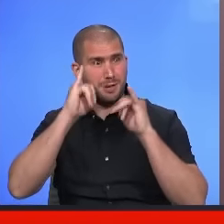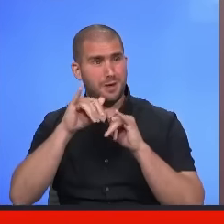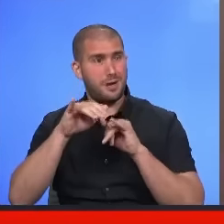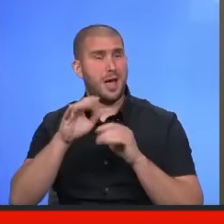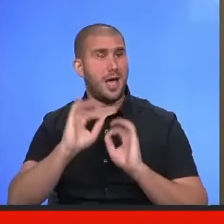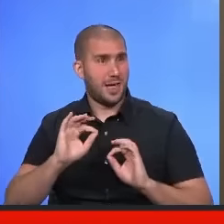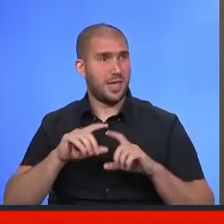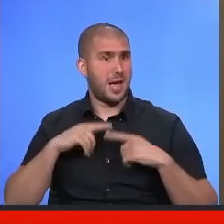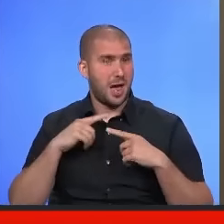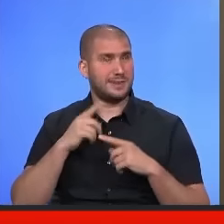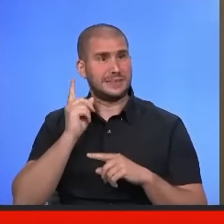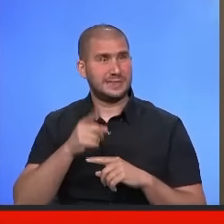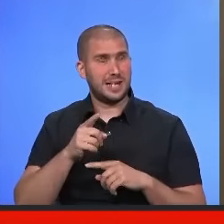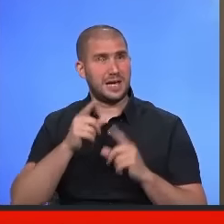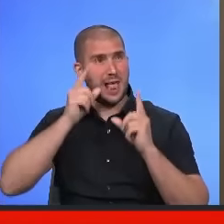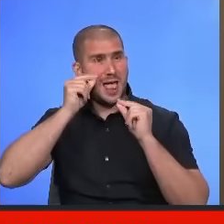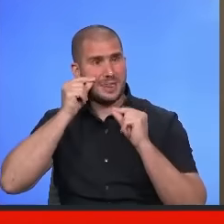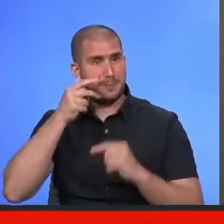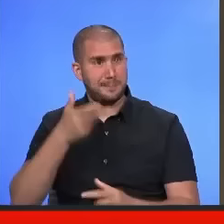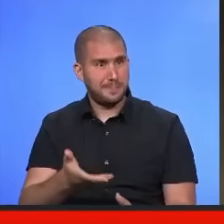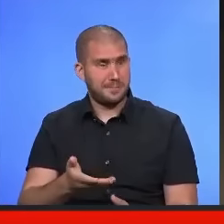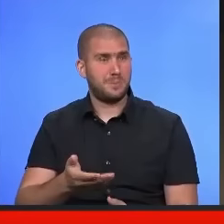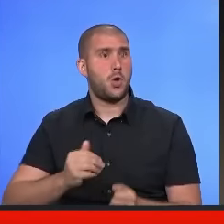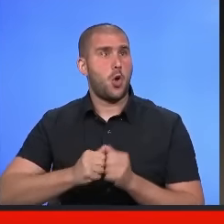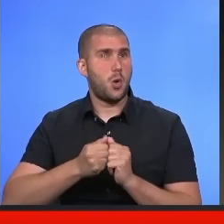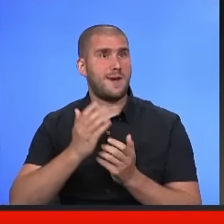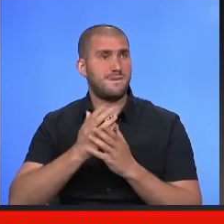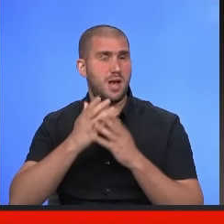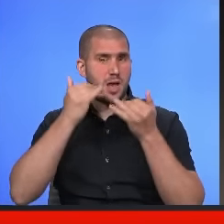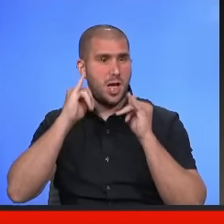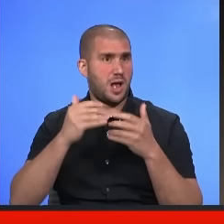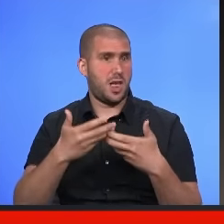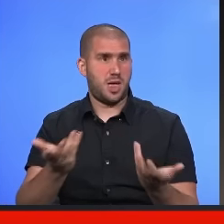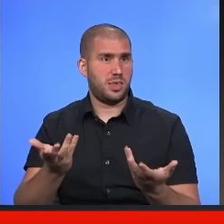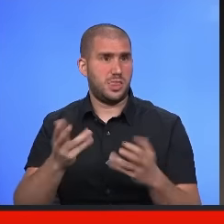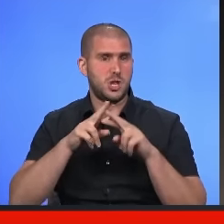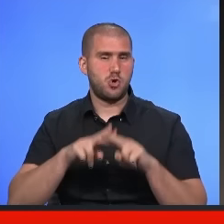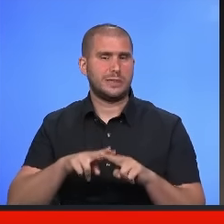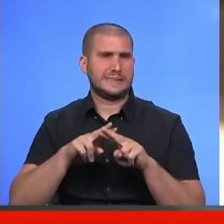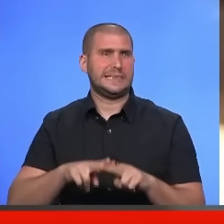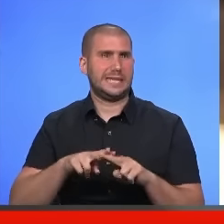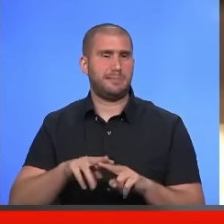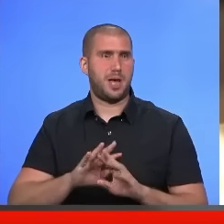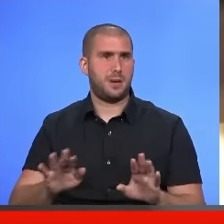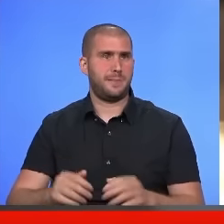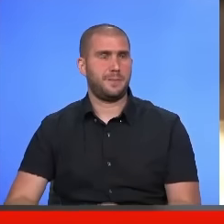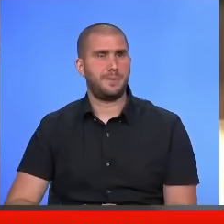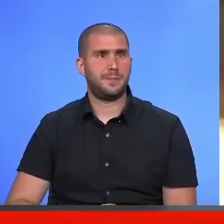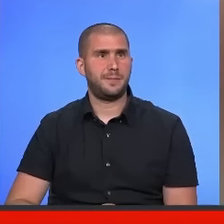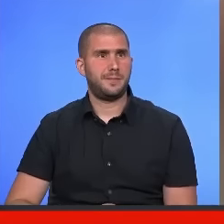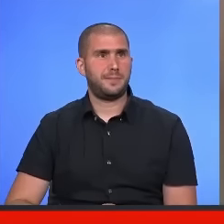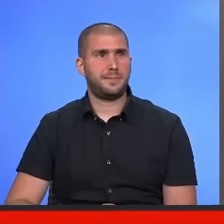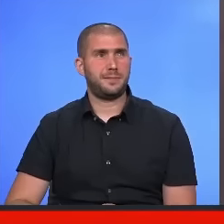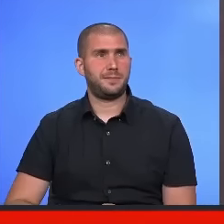מהעגיל חי ואז צריך להרדים אותו או שכבר אין עגל נשארו